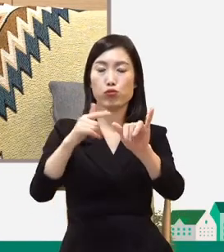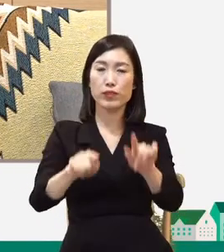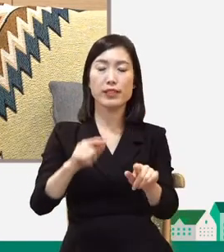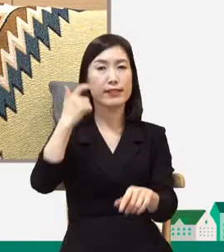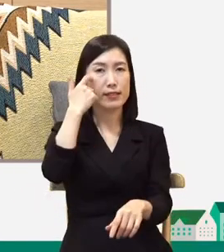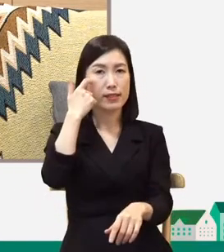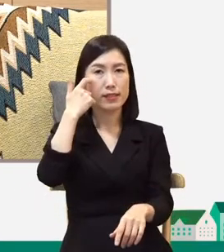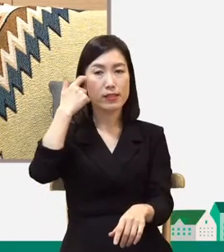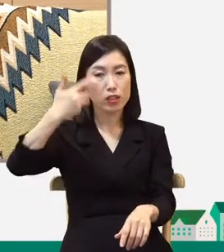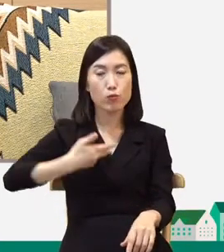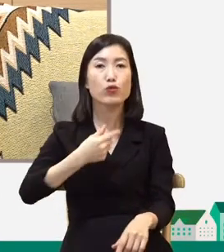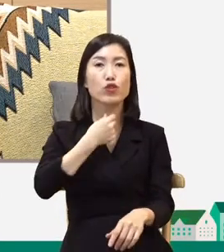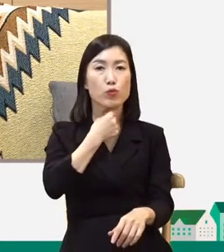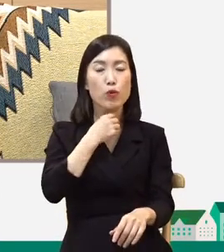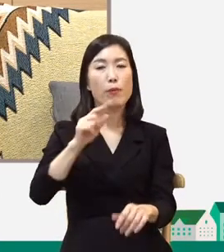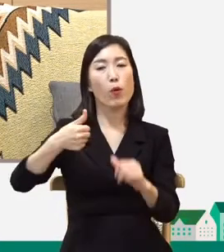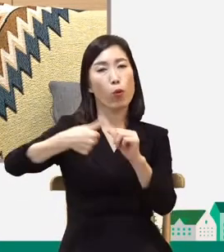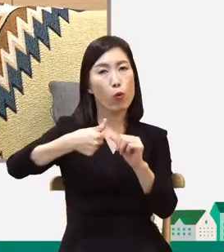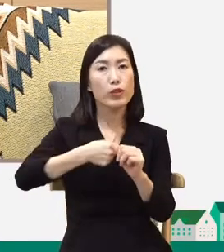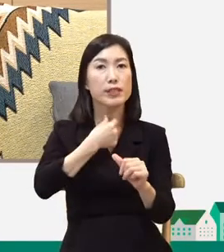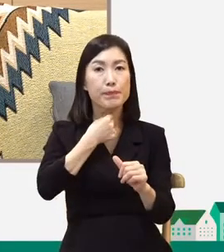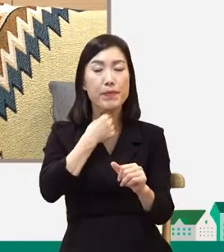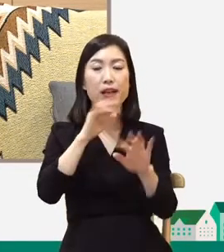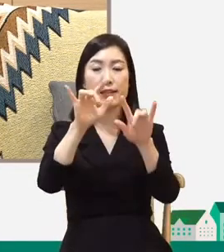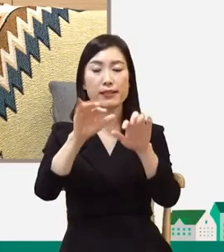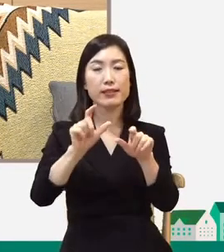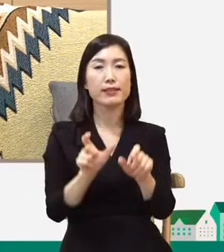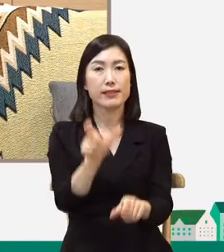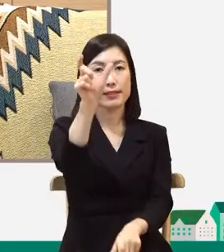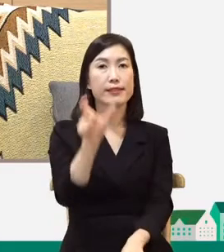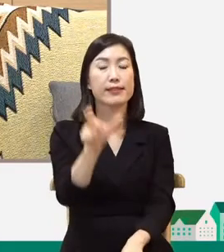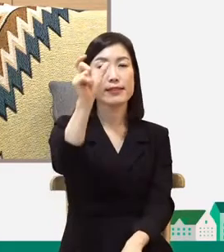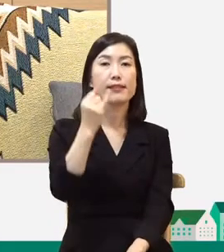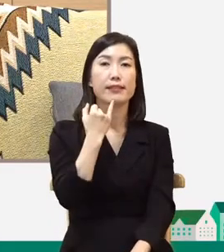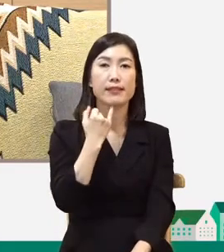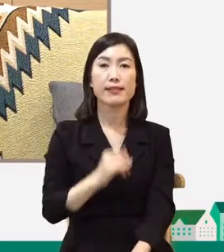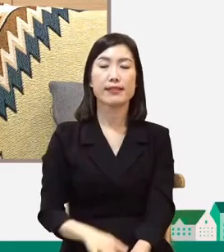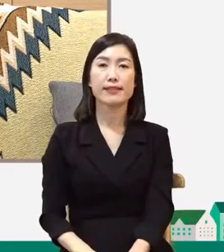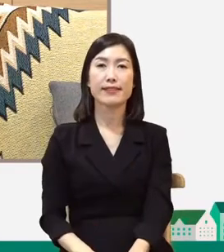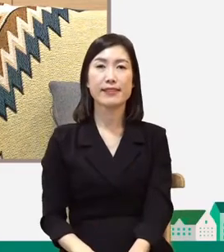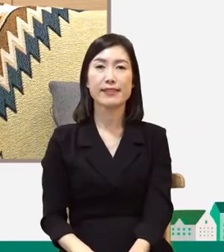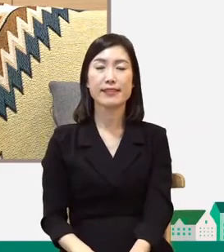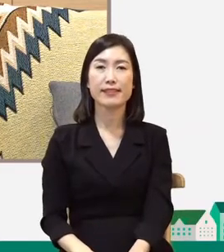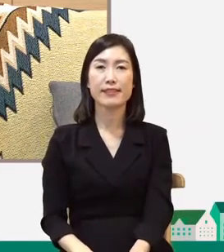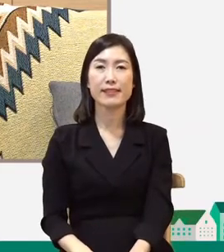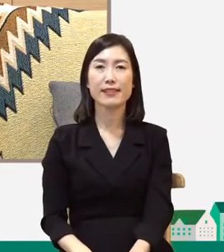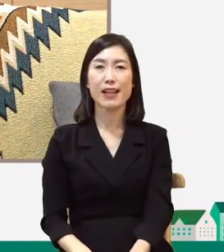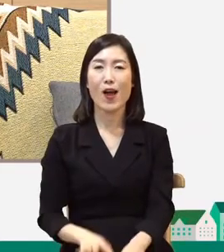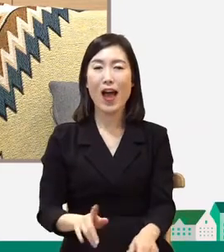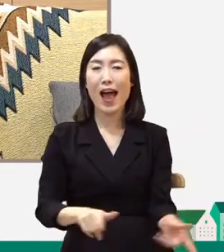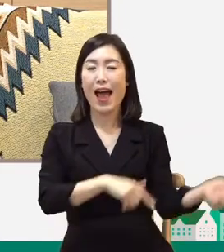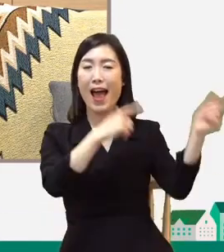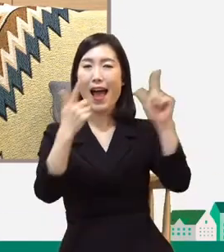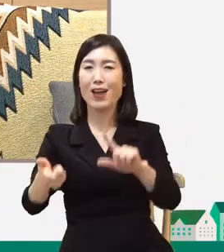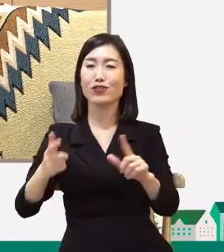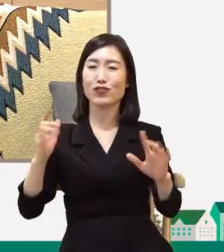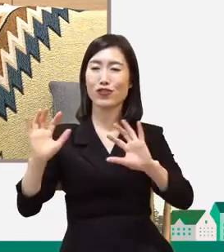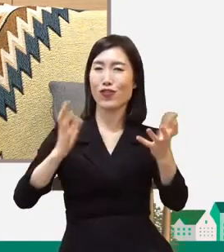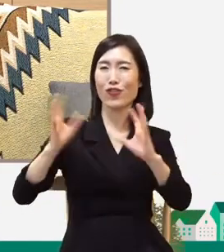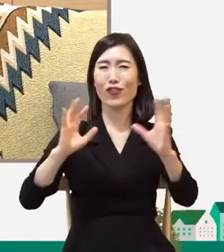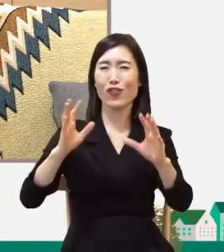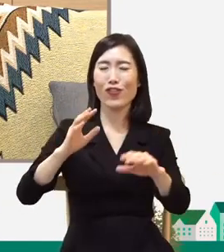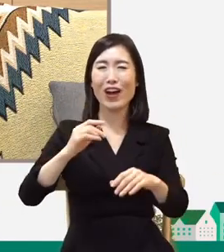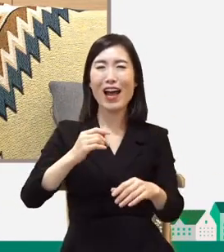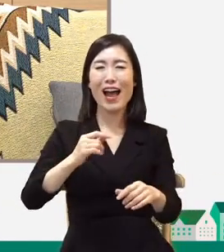코멘트 있으시면 많이 이렇게 남겨주세요. 그럼 저희가 또 오늘 이렇게 마라톤 회의지만 마라톤